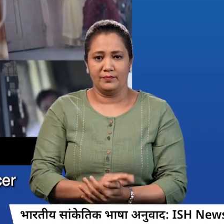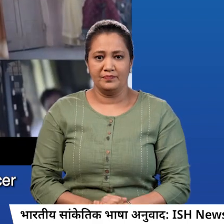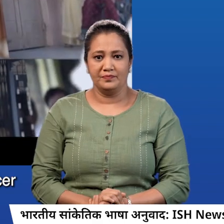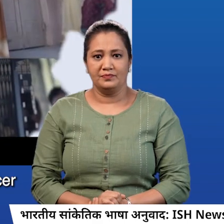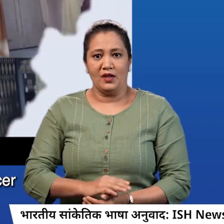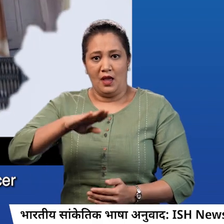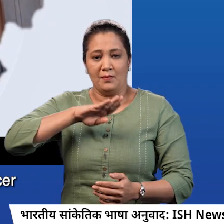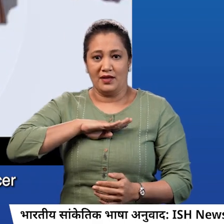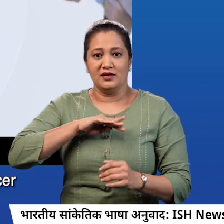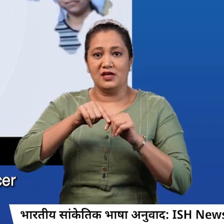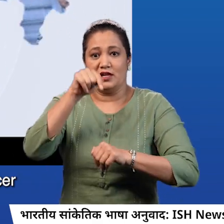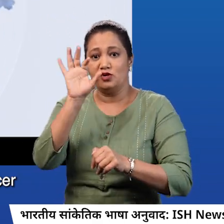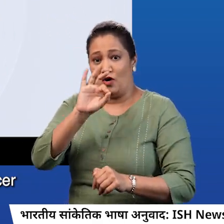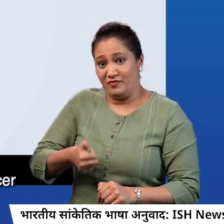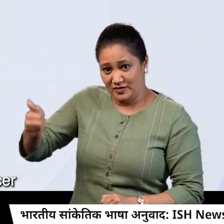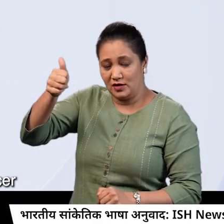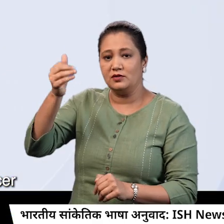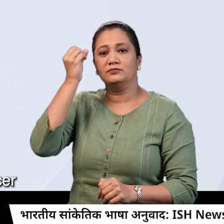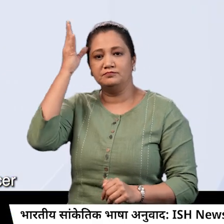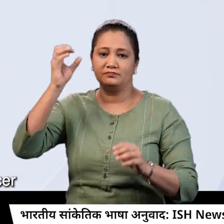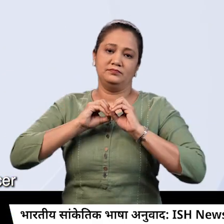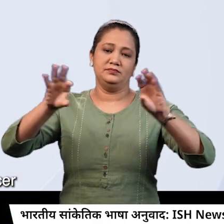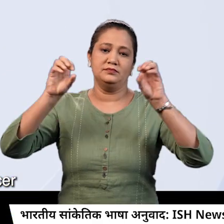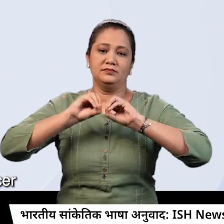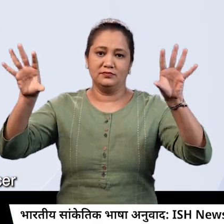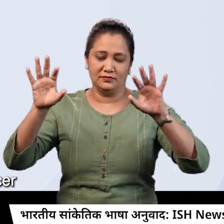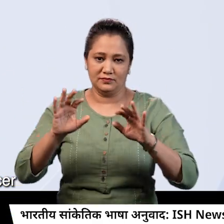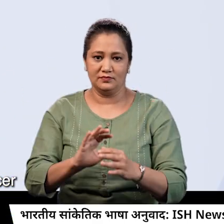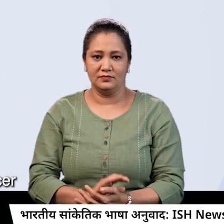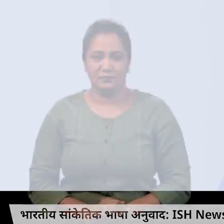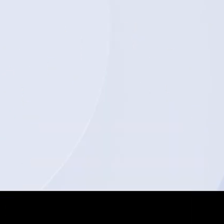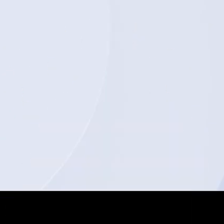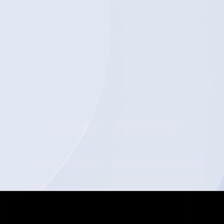मुख्य निवडणूक अधिकारी महाराष्ट्र राज्य यांच्यातर्फे जनहितार्थ प्रसारित.